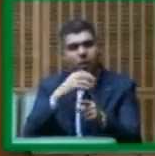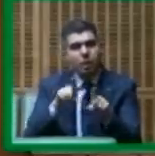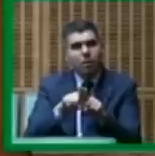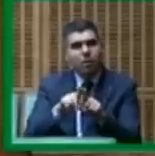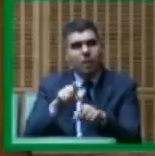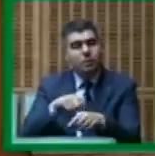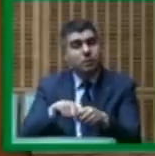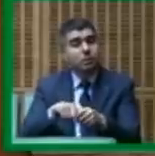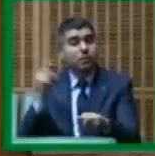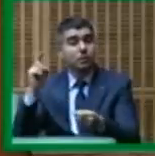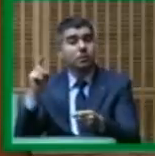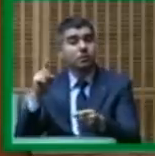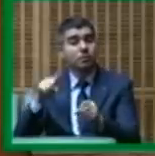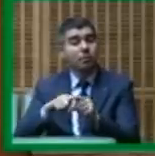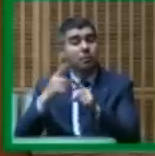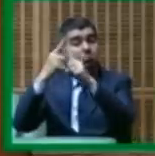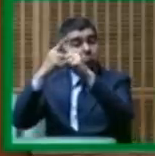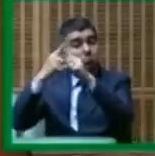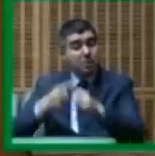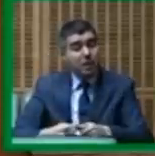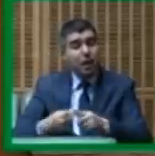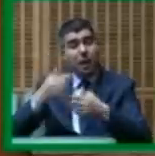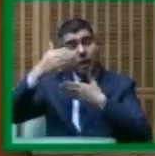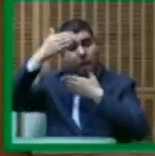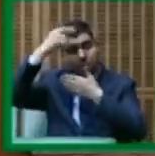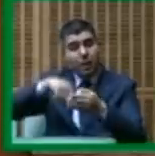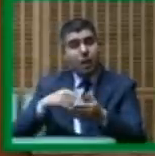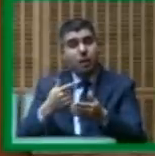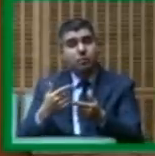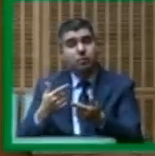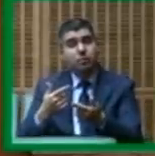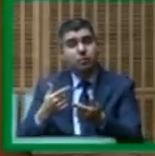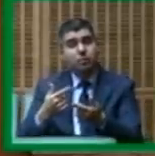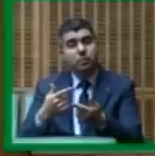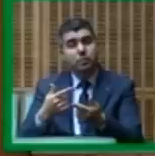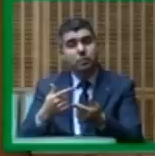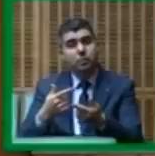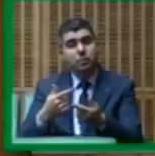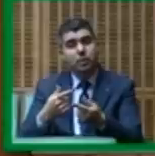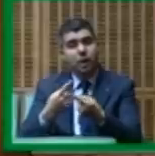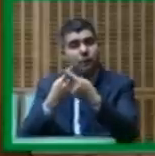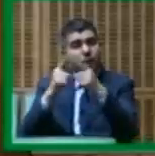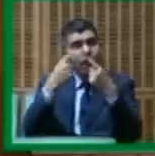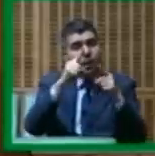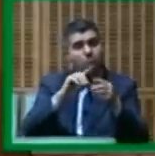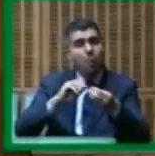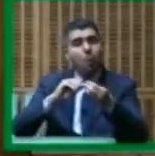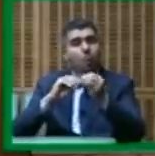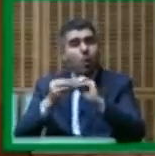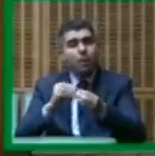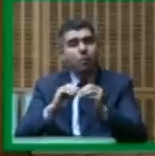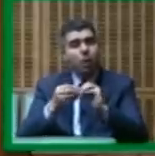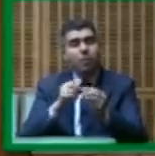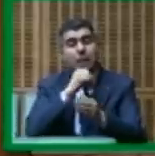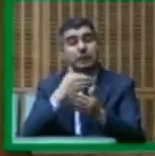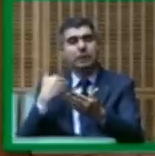التخليص ديال الميزانية ديال المغرب من واحد العدد ديال ديال ديال ديال ديال, ديال القيود اللي كانت